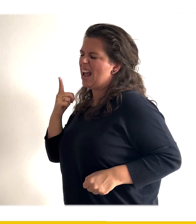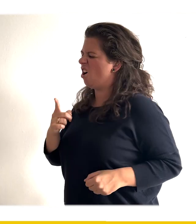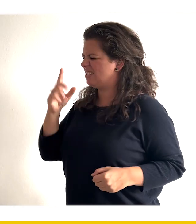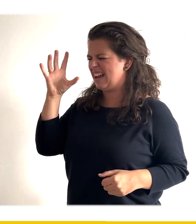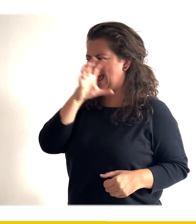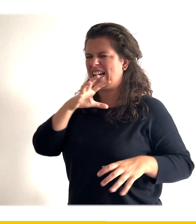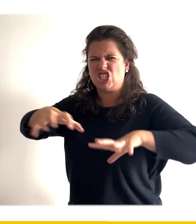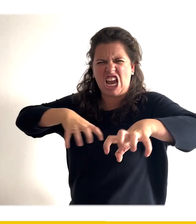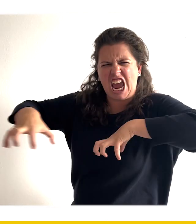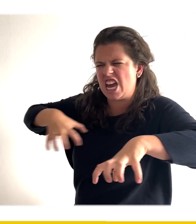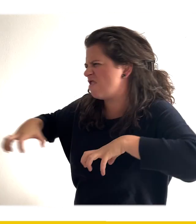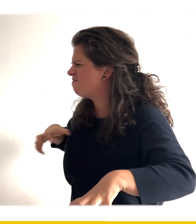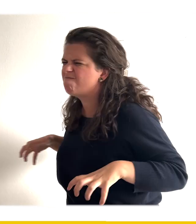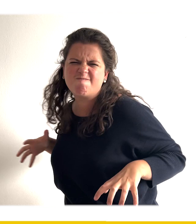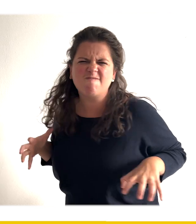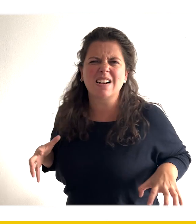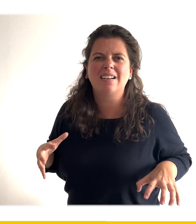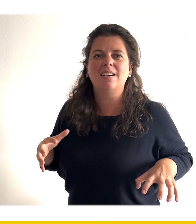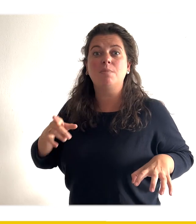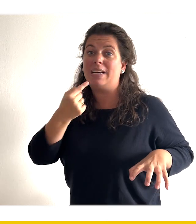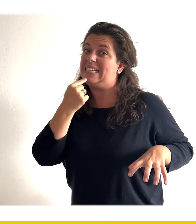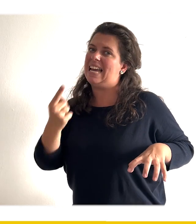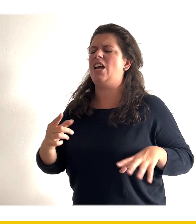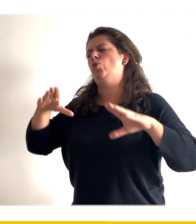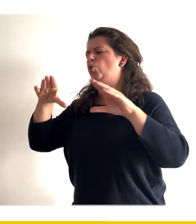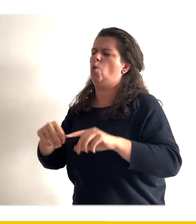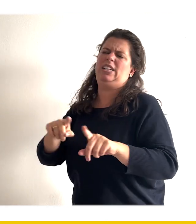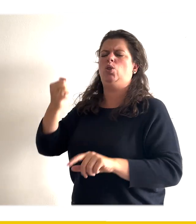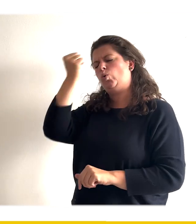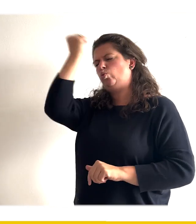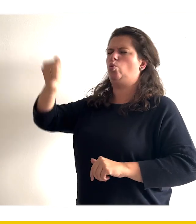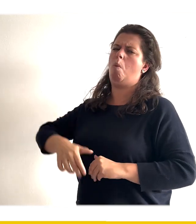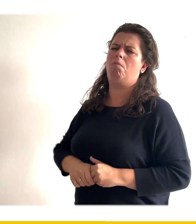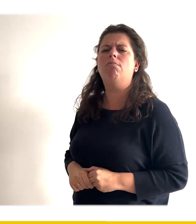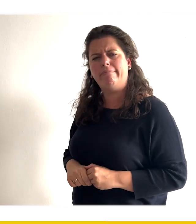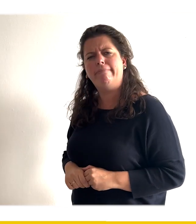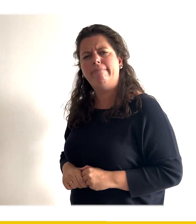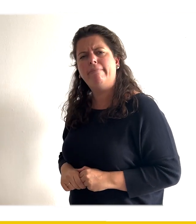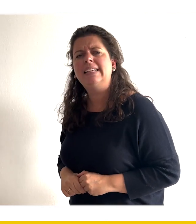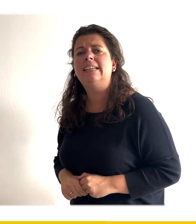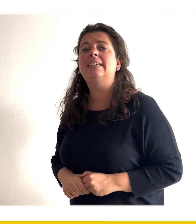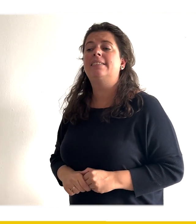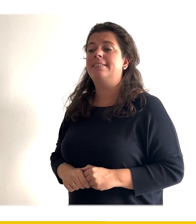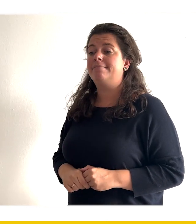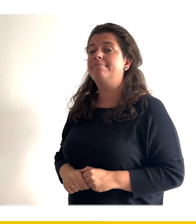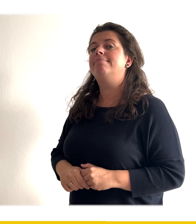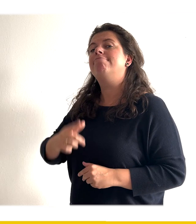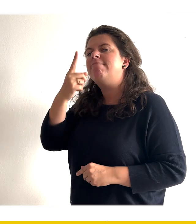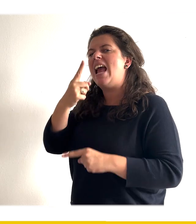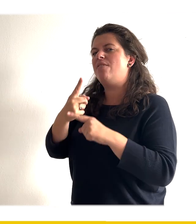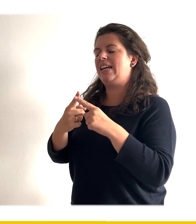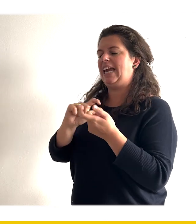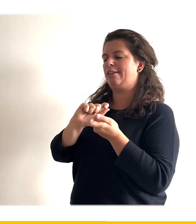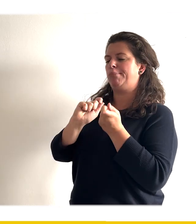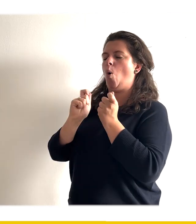gek tekeer. Maar dan zeg jij, doe niet zo stom. Draai het eens een keertje